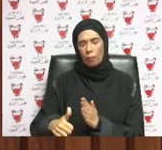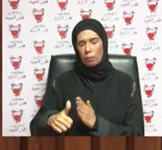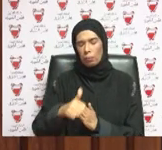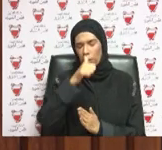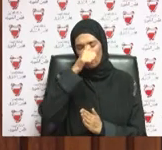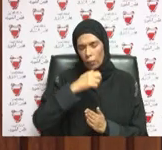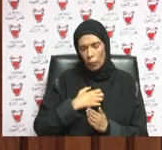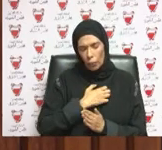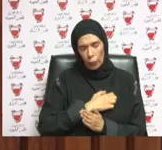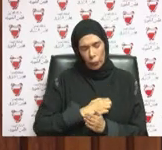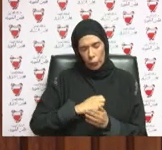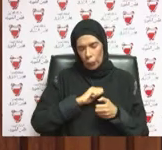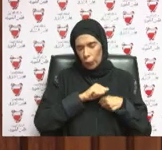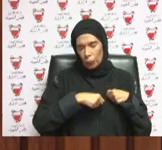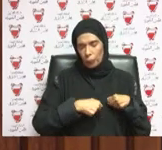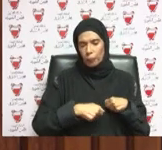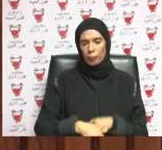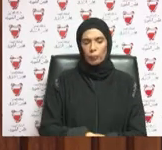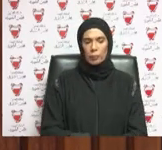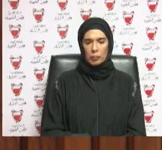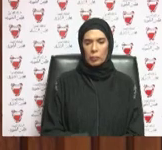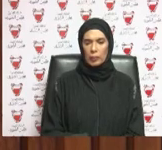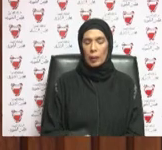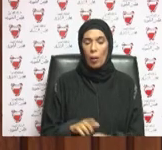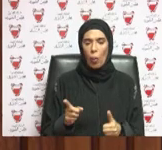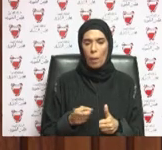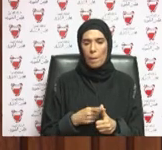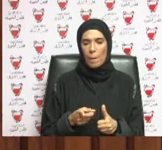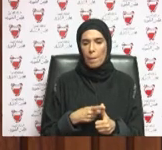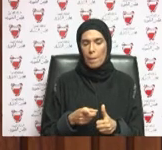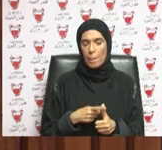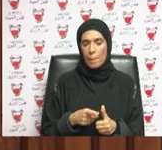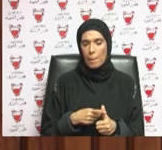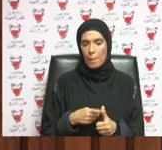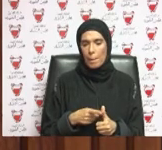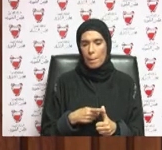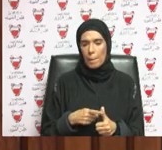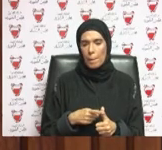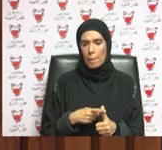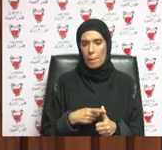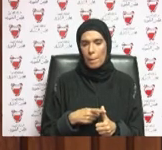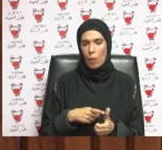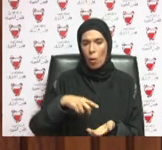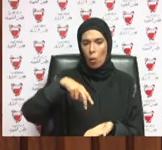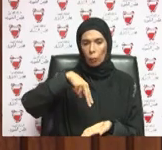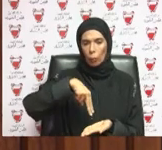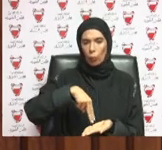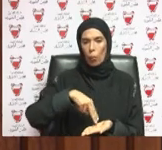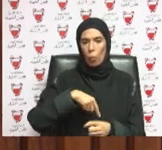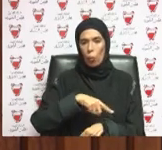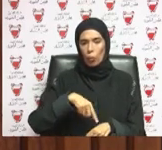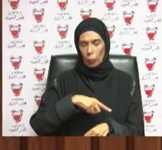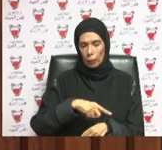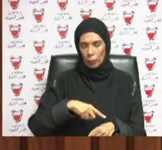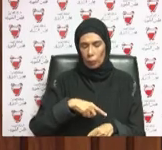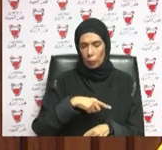النفوس وأدمى القلوب. بداية أطلب من الجميع الوقوف دقيقة الصمت